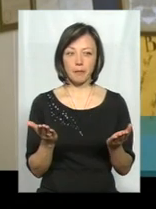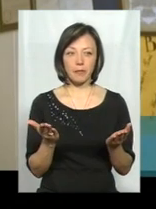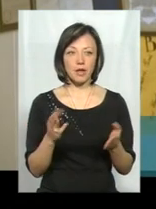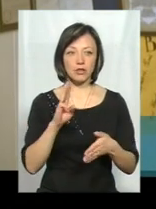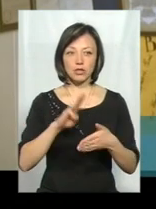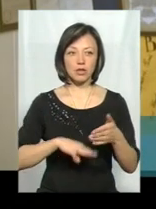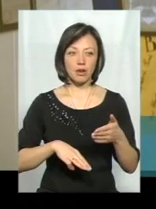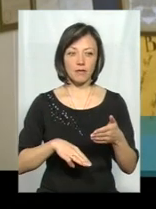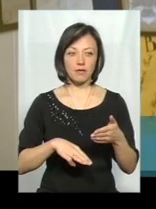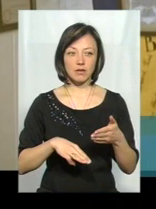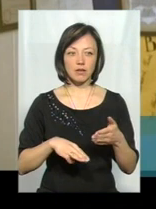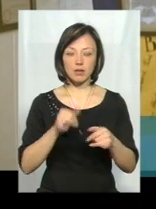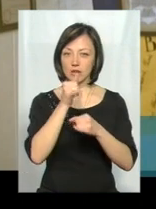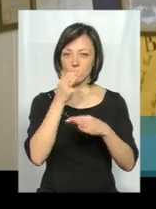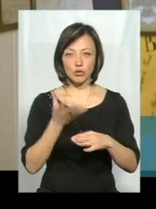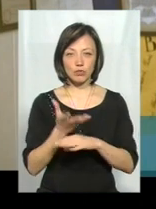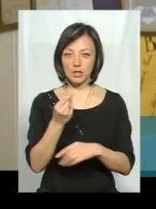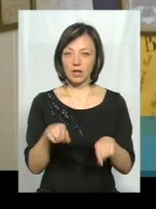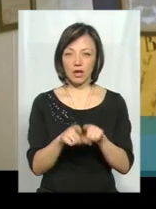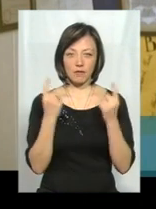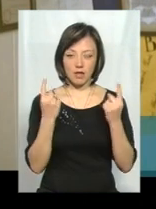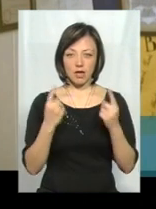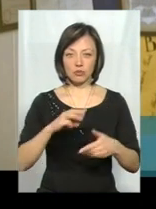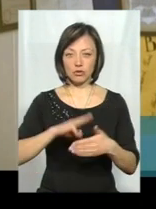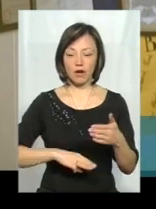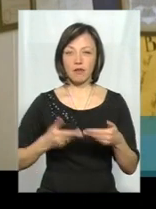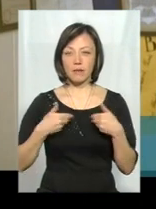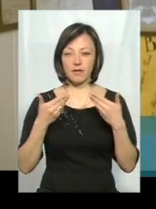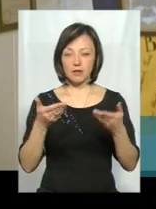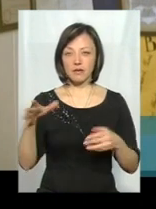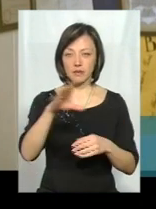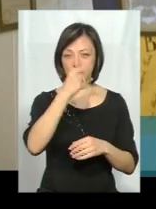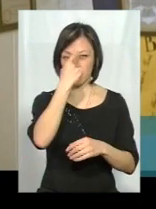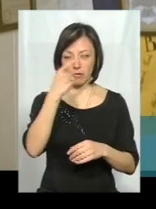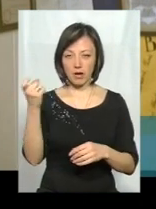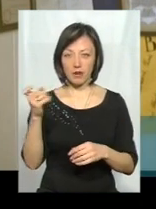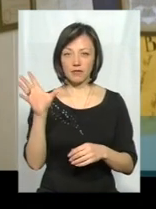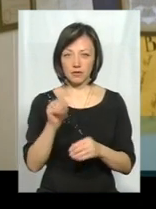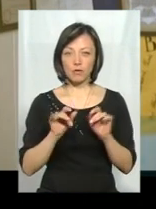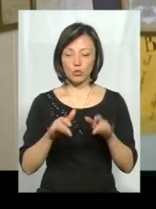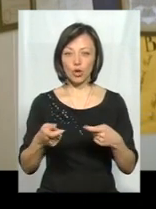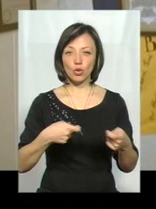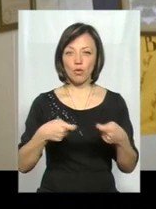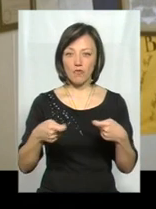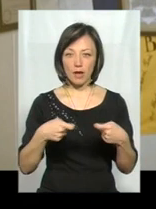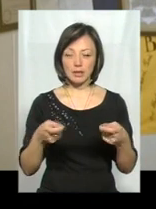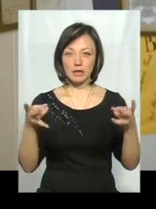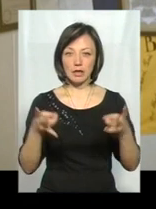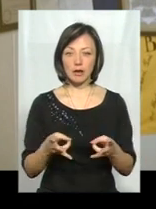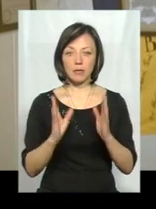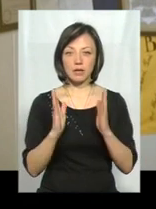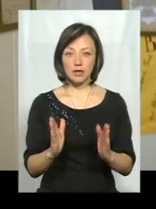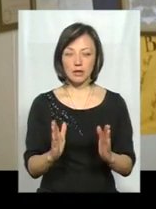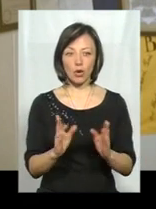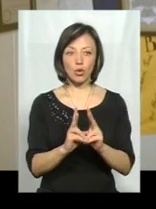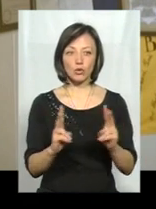Штрафи вони не зможуть сплатити такі штрафи. Ми всіх попередили, всі курси, що торгувати треба тільки